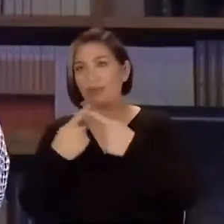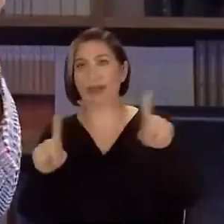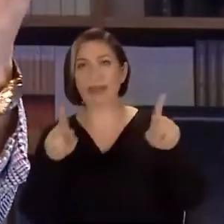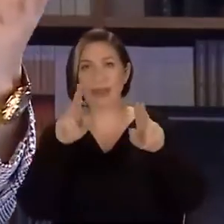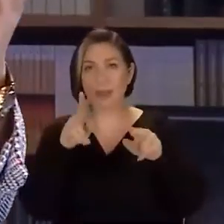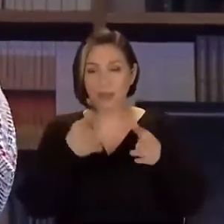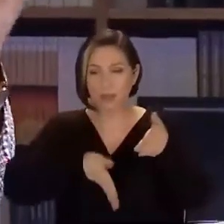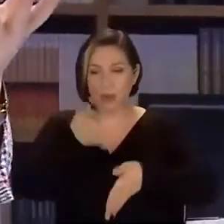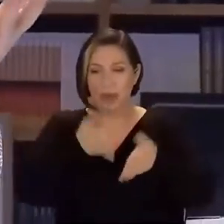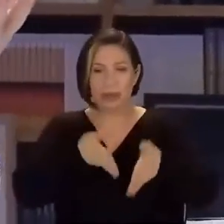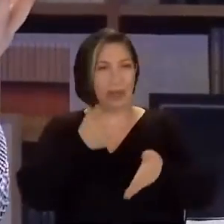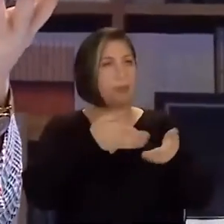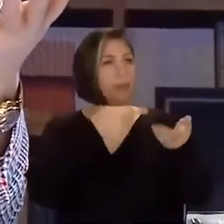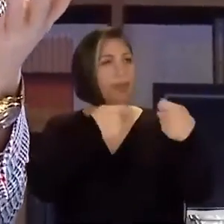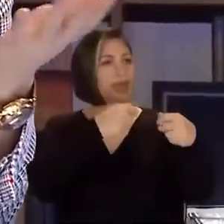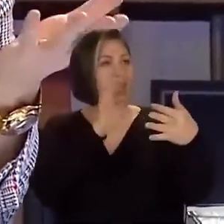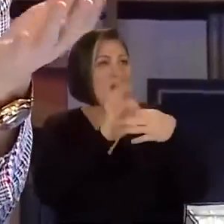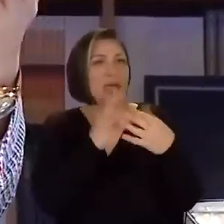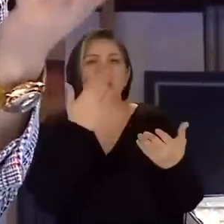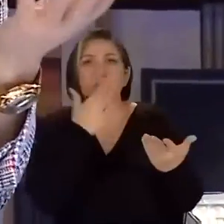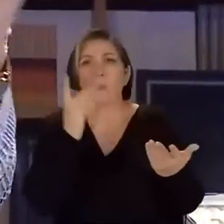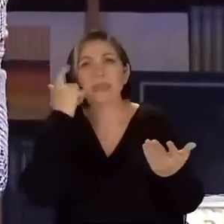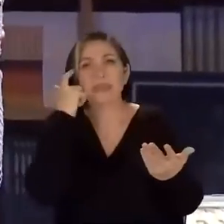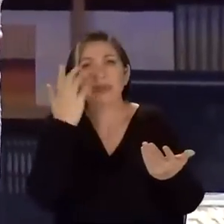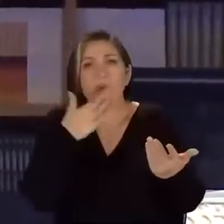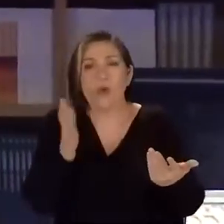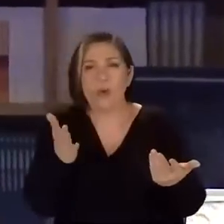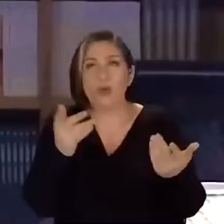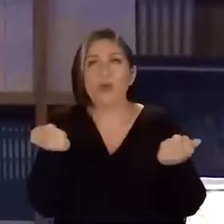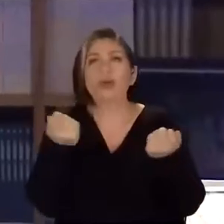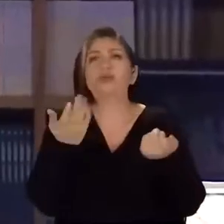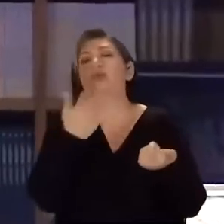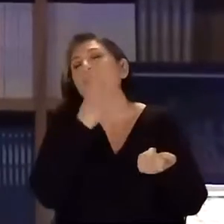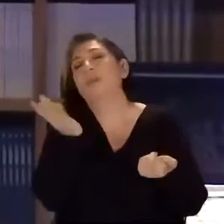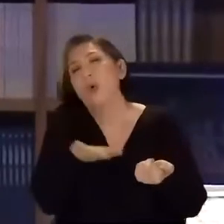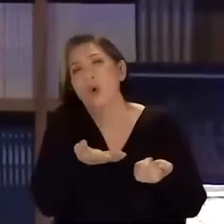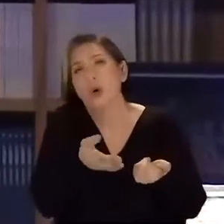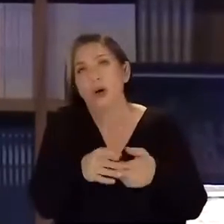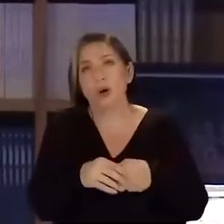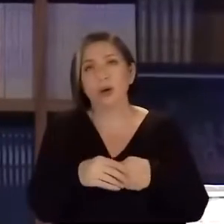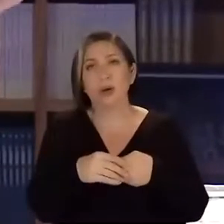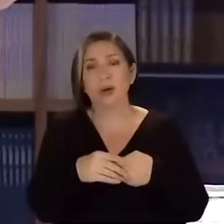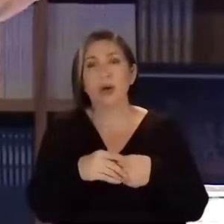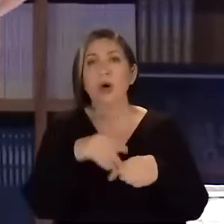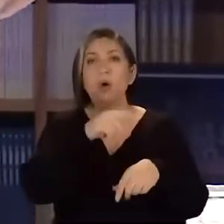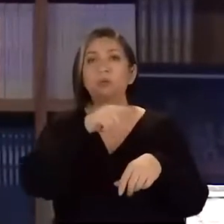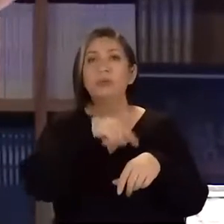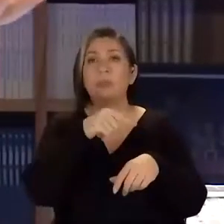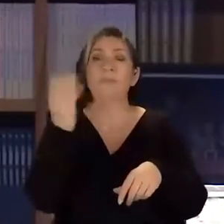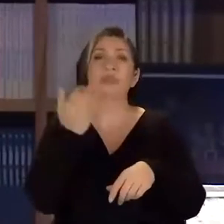olabilir sokaktaki vatandaşın bankacılıkla ilgisi, bilgisi, yani eğer uğraşmıyorsa bu işle. Yani o zaman